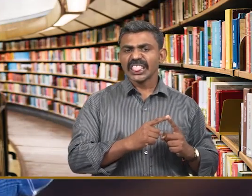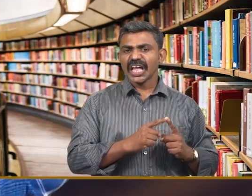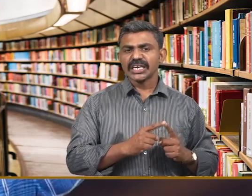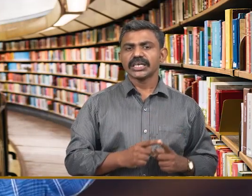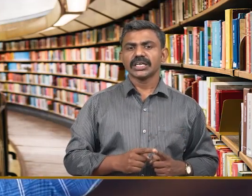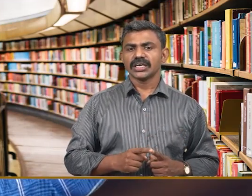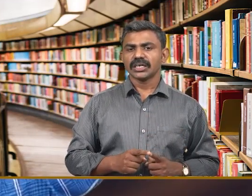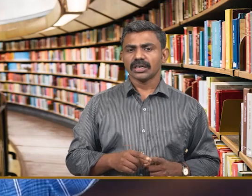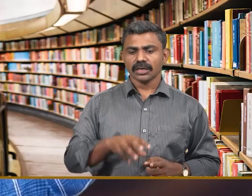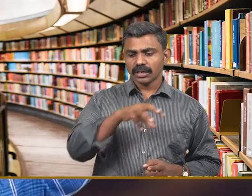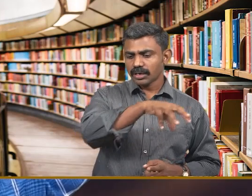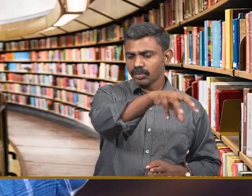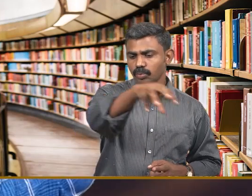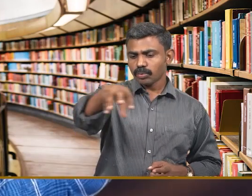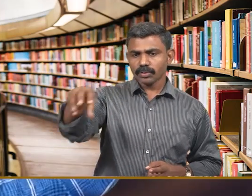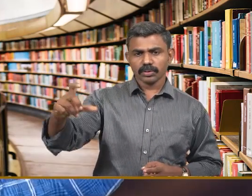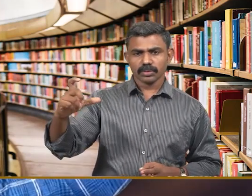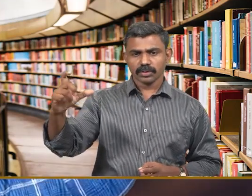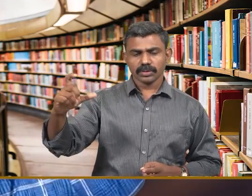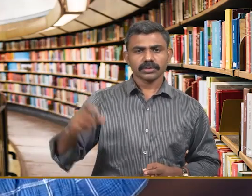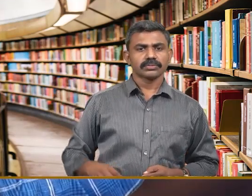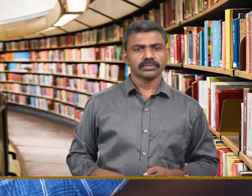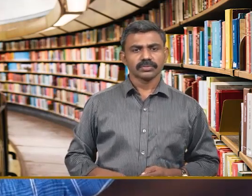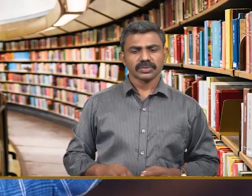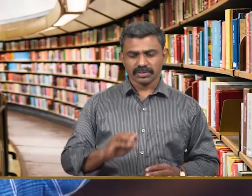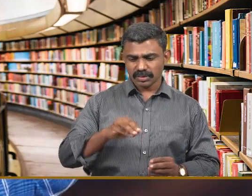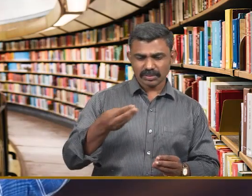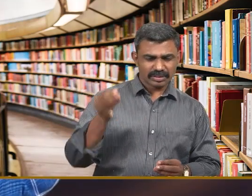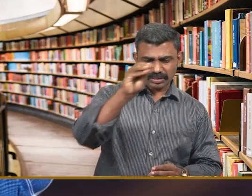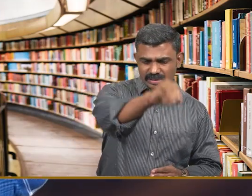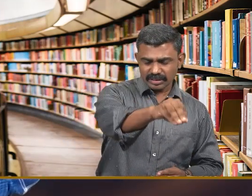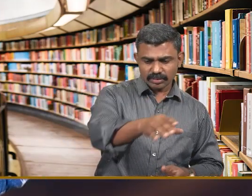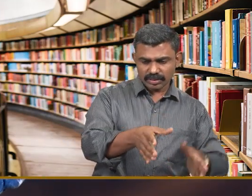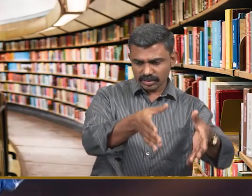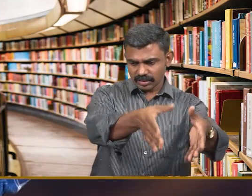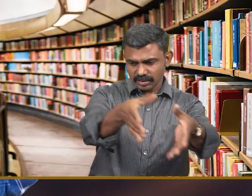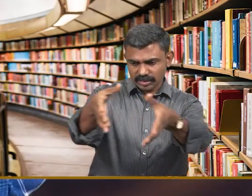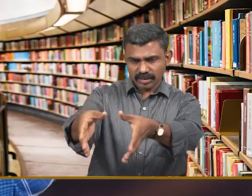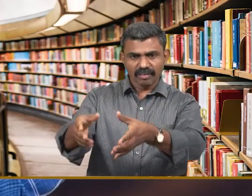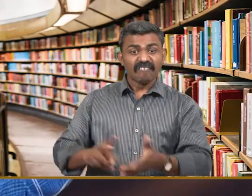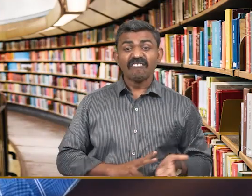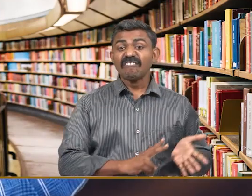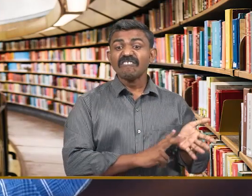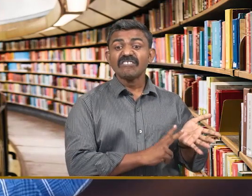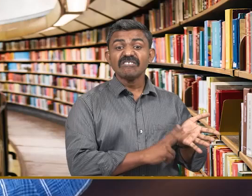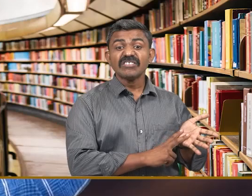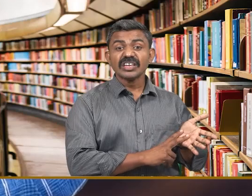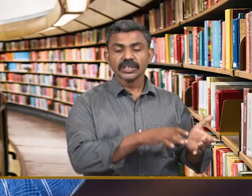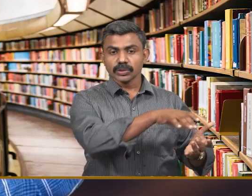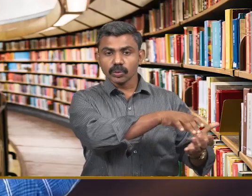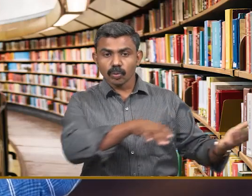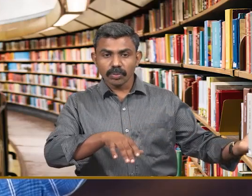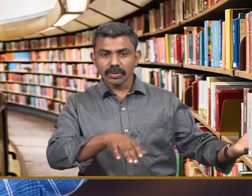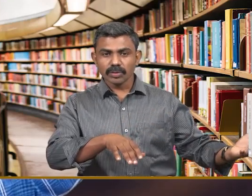இருக்கக்கூடிய அதன் உறுப்பு நாடுகள்லாம் பார்த்திங்கன்னா அதன் மீது திணிக்கப்பட்ட அந்த உடன்படிக்கைகள், குறிப்பாக வெர்சைல்ஸ் உடன்படிக்கை